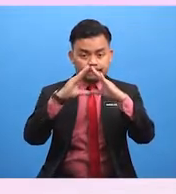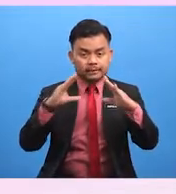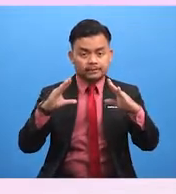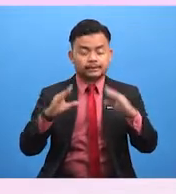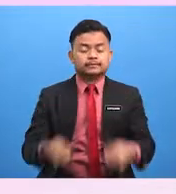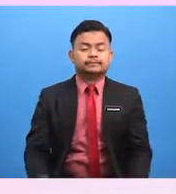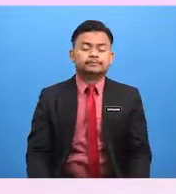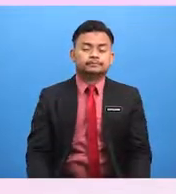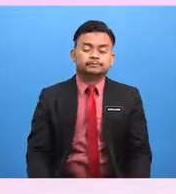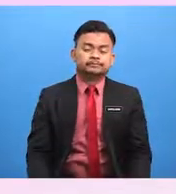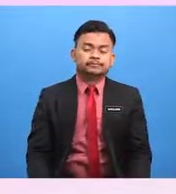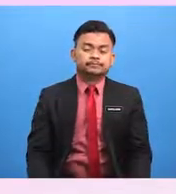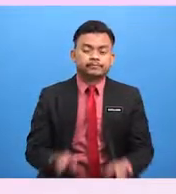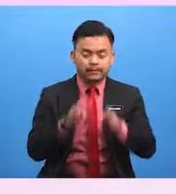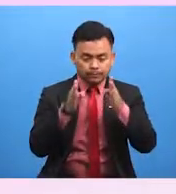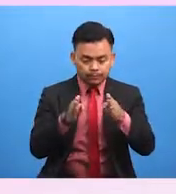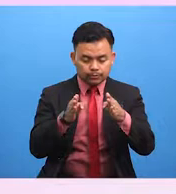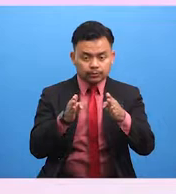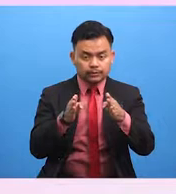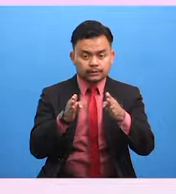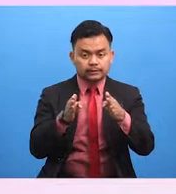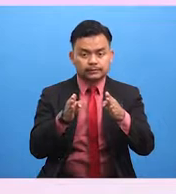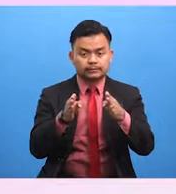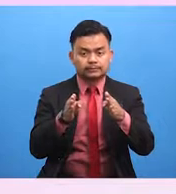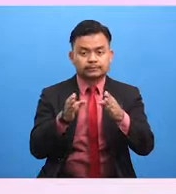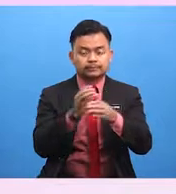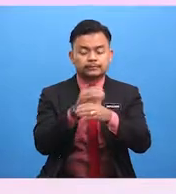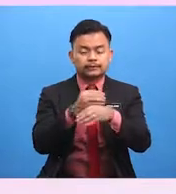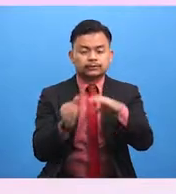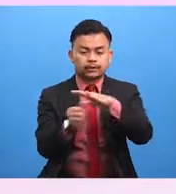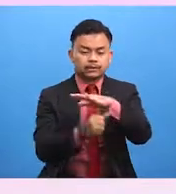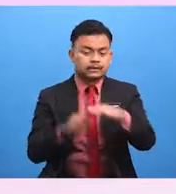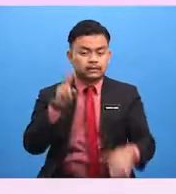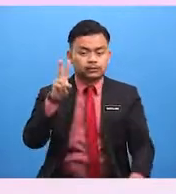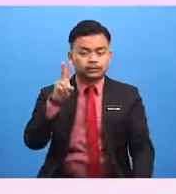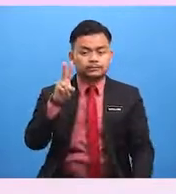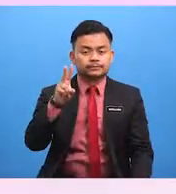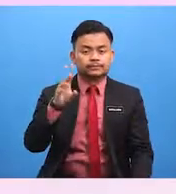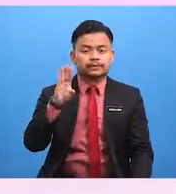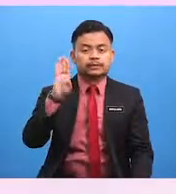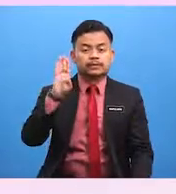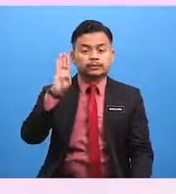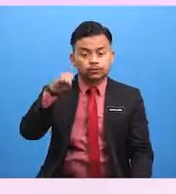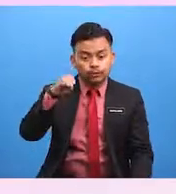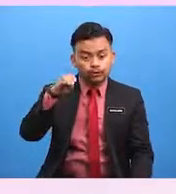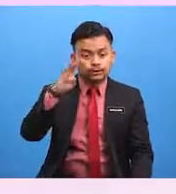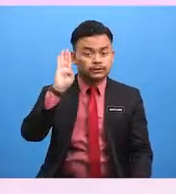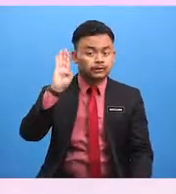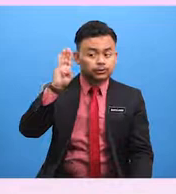Bongkah bentuk asas yang kedua ialah kuboid. Mari sebut semula bersama-sama dengan